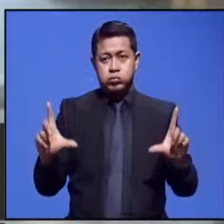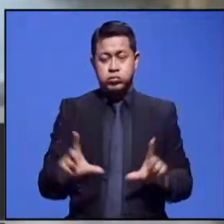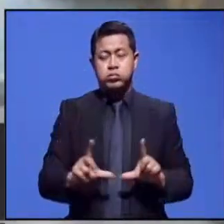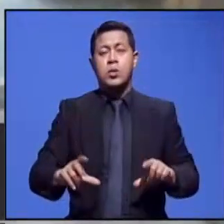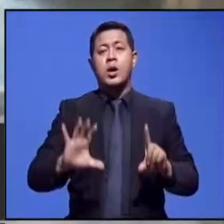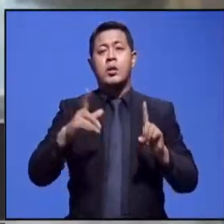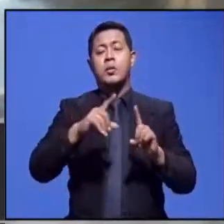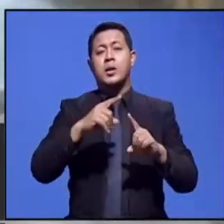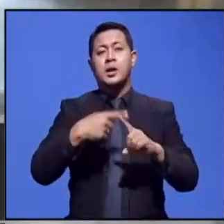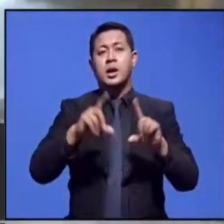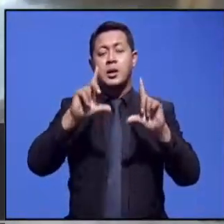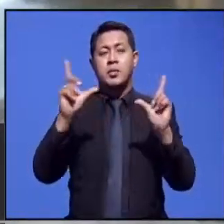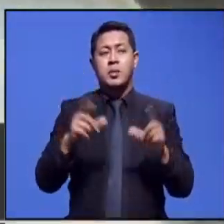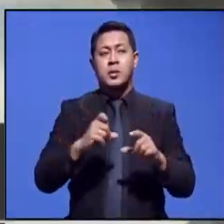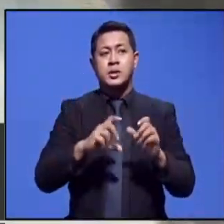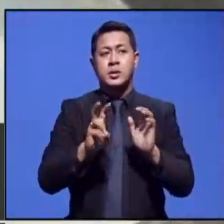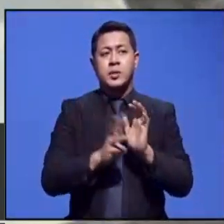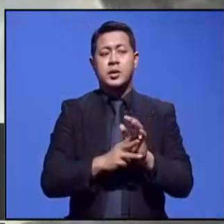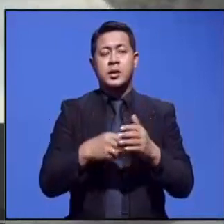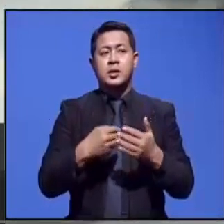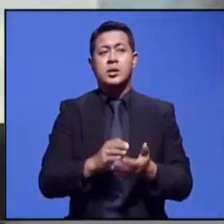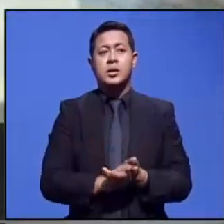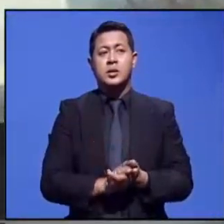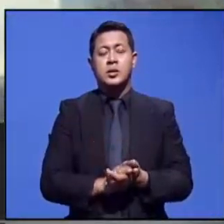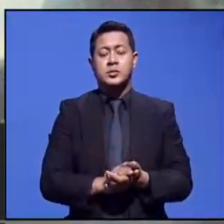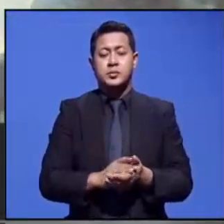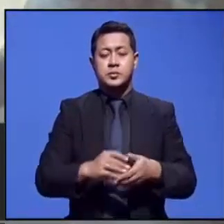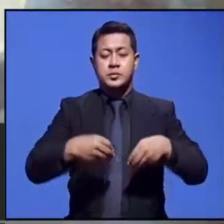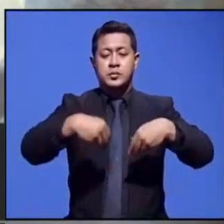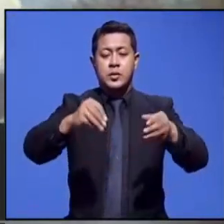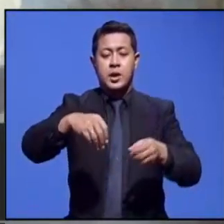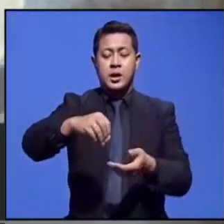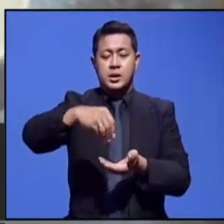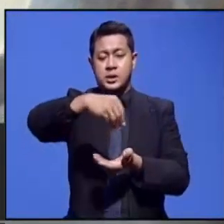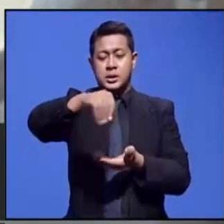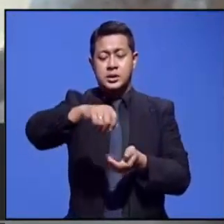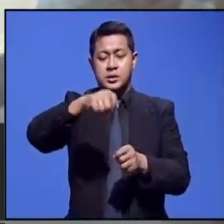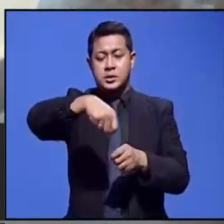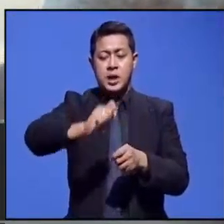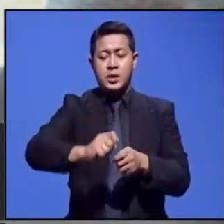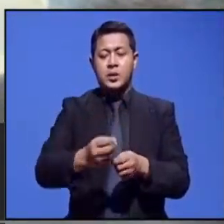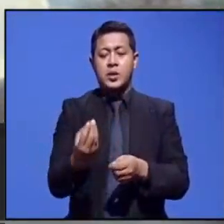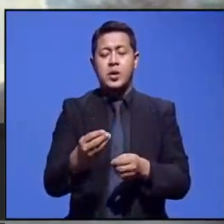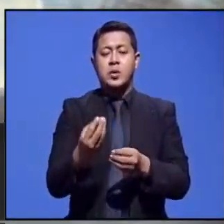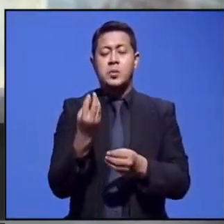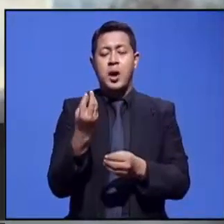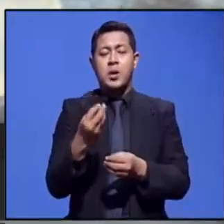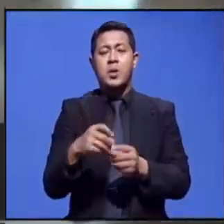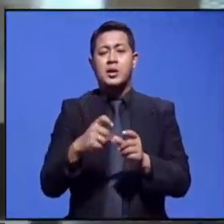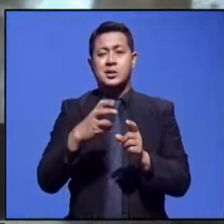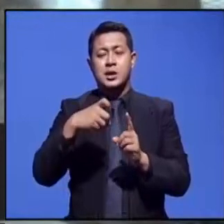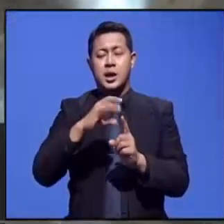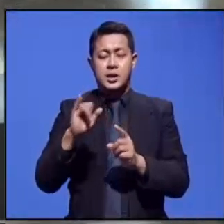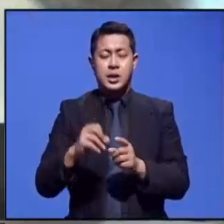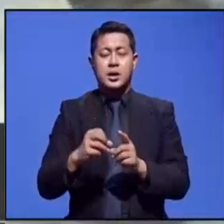sekitar 15 x 15 cm. Setelah itu, kulit martabak akan diisi potongan sayur, daun bawang, seledri,